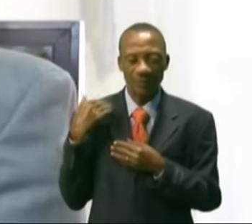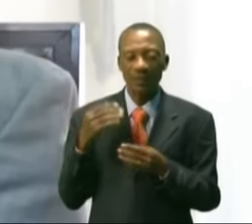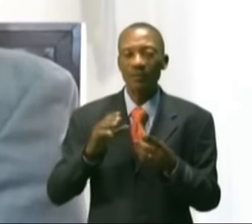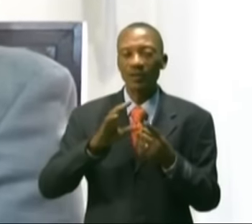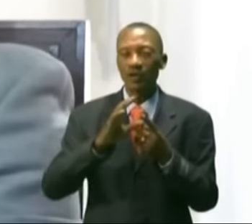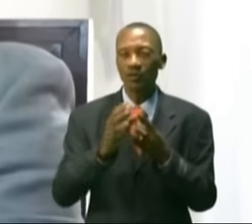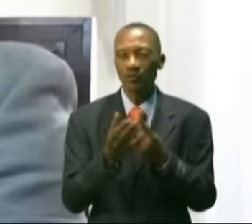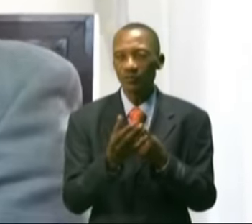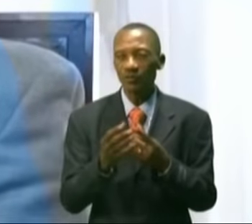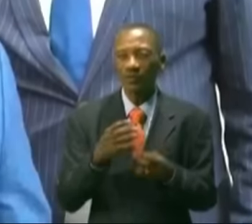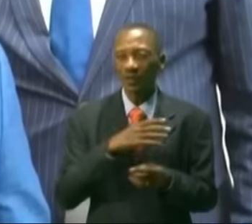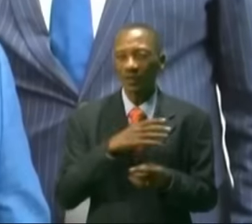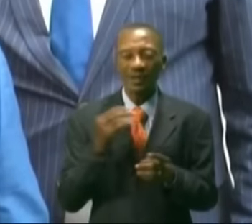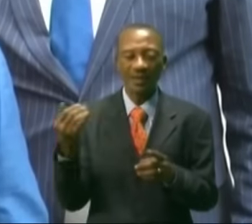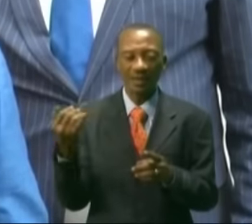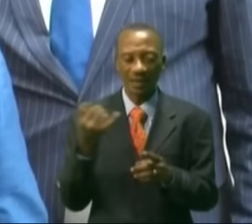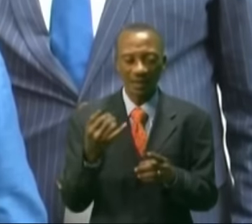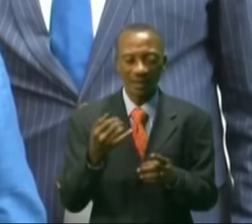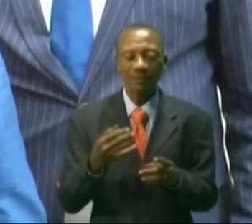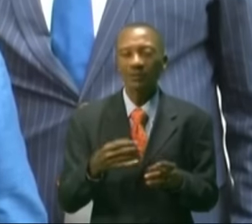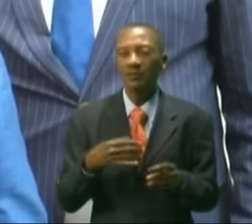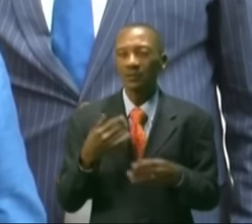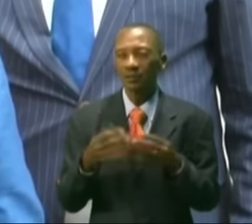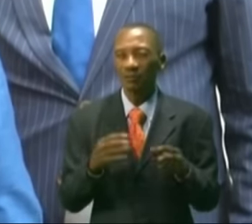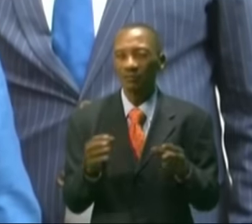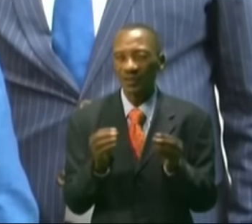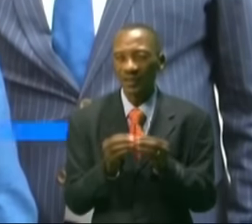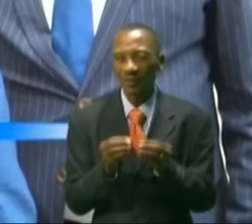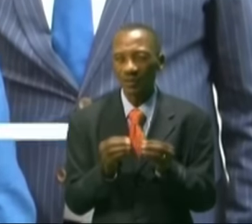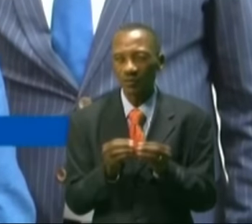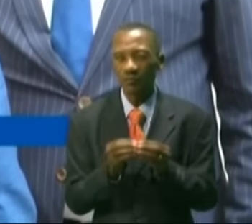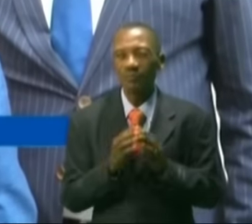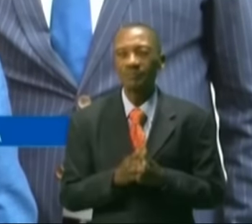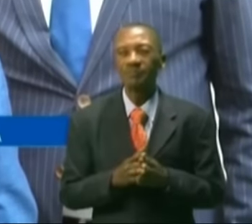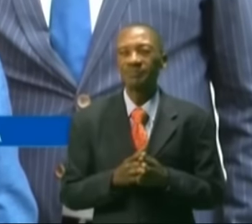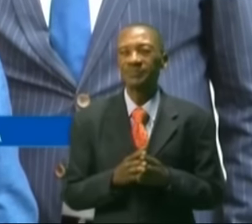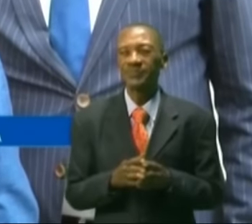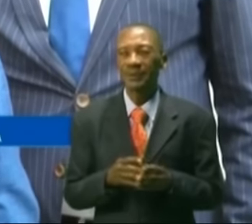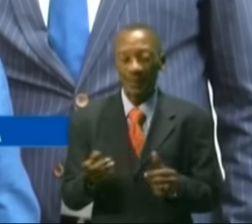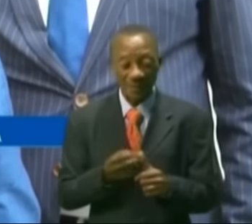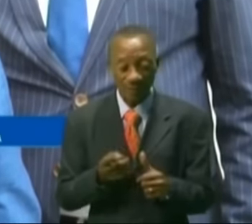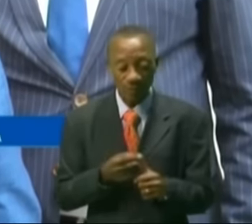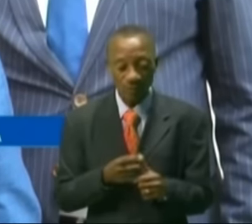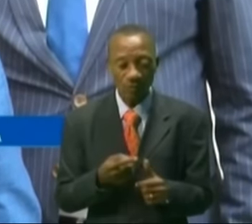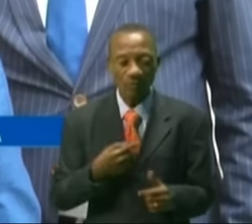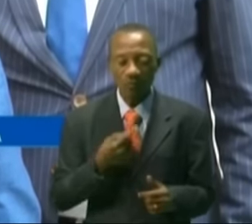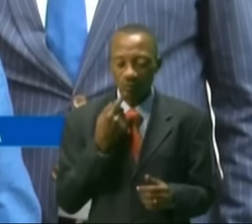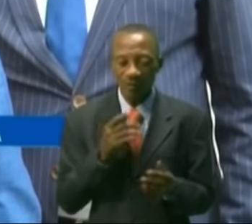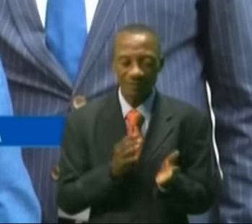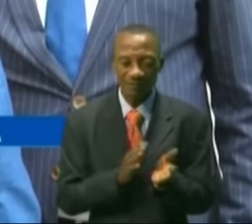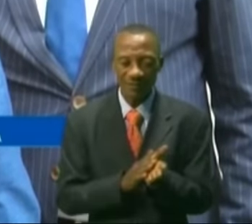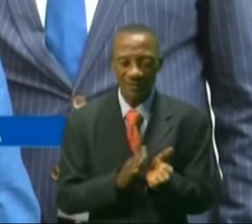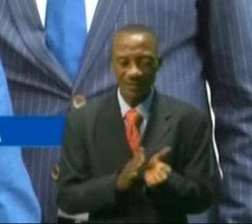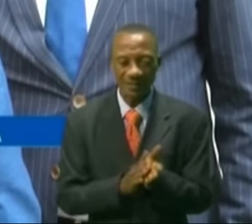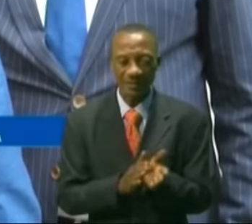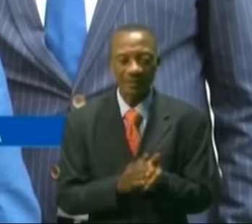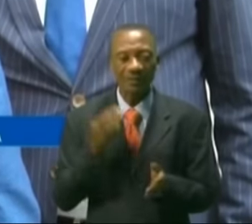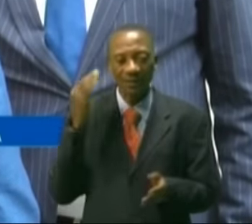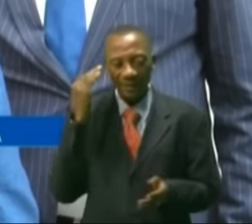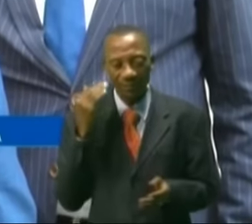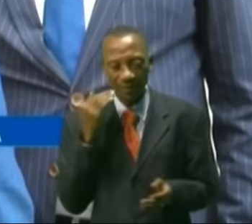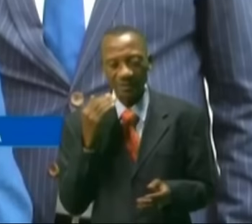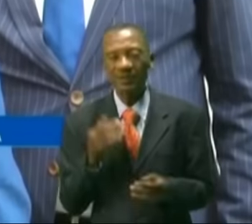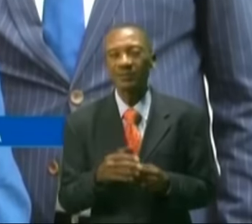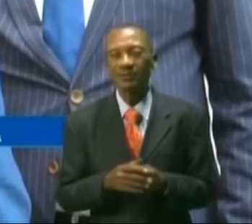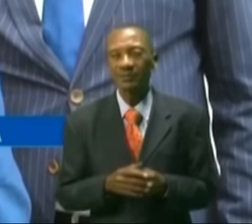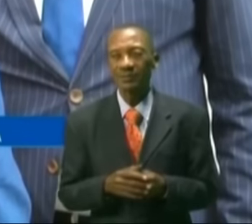de la culture congolaise. Ça nous a permis d'abord de féliciter Madame la ministre et de dire notre bonheur et